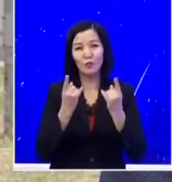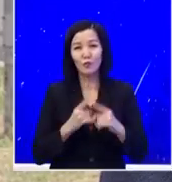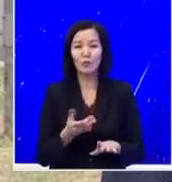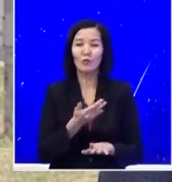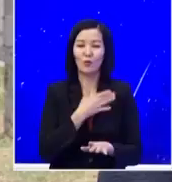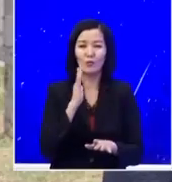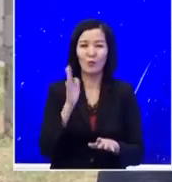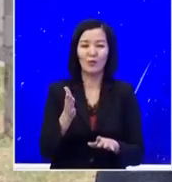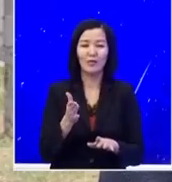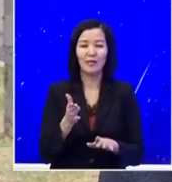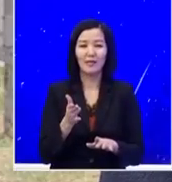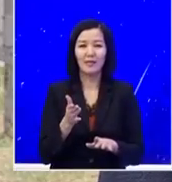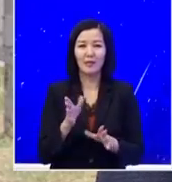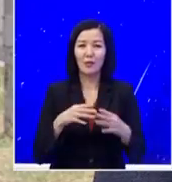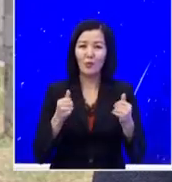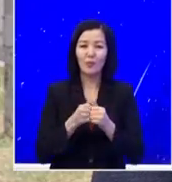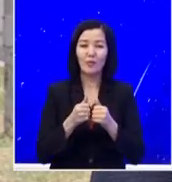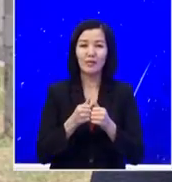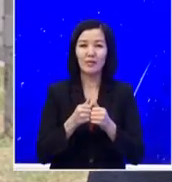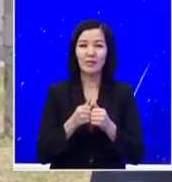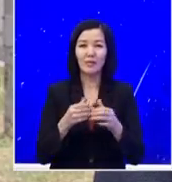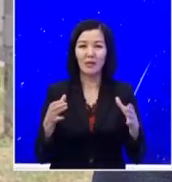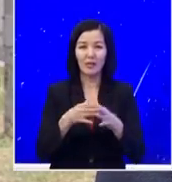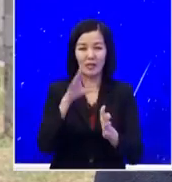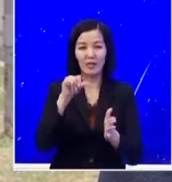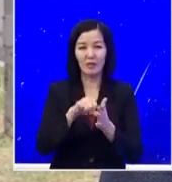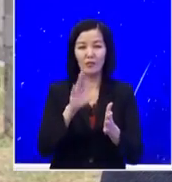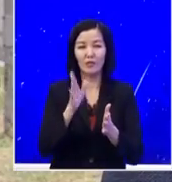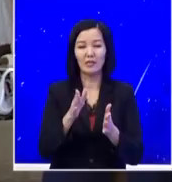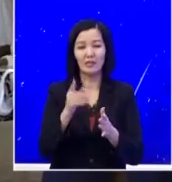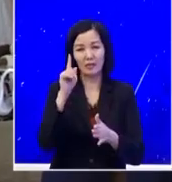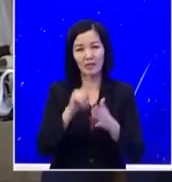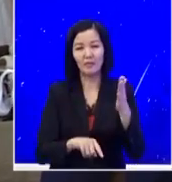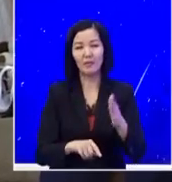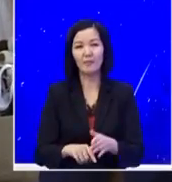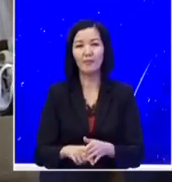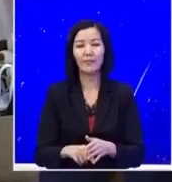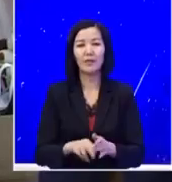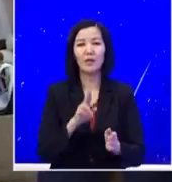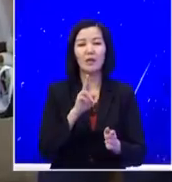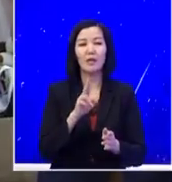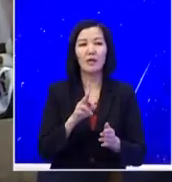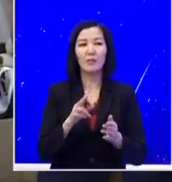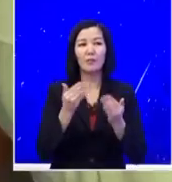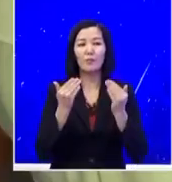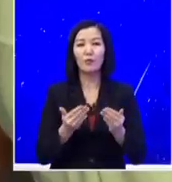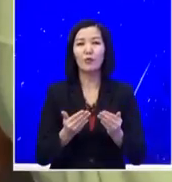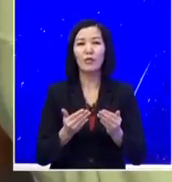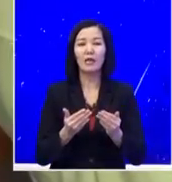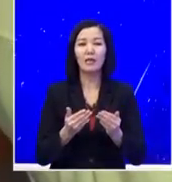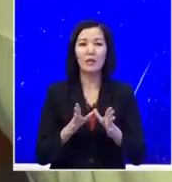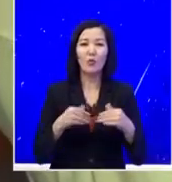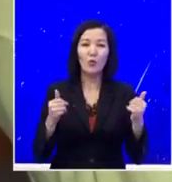көп балалы отбасылық қатарынан қосылады деген сенімдемін мен Әйгерімнің. Куаныш бөлісін көбі еді. Бүгін толығып